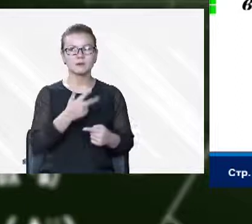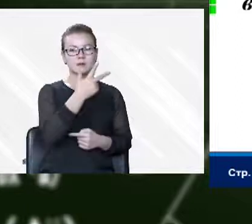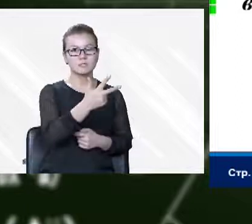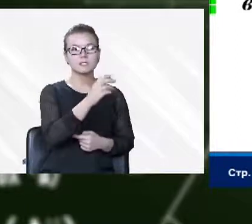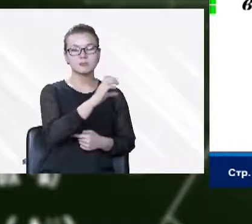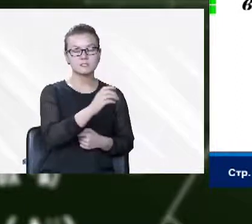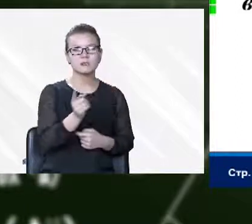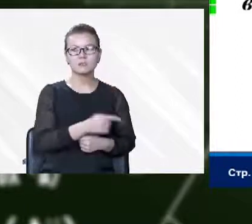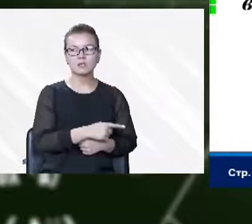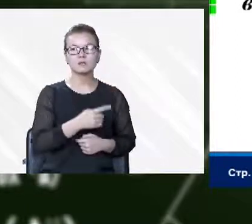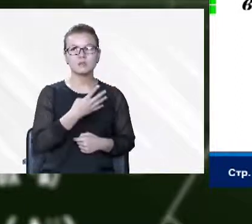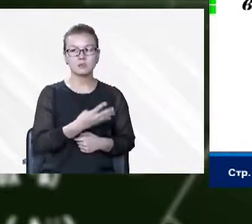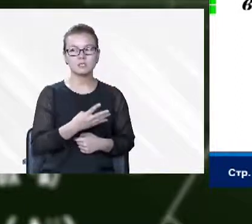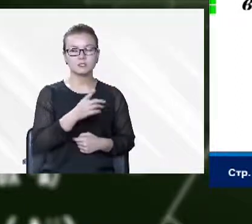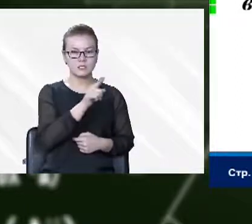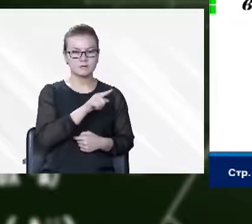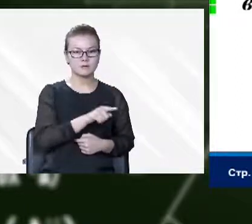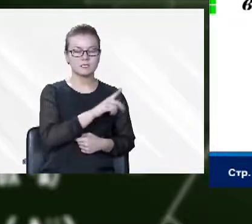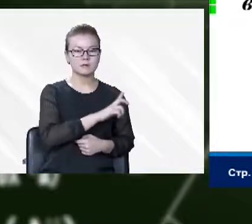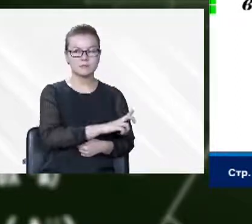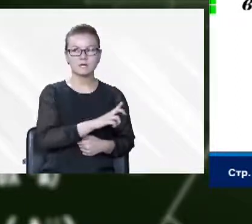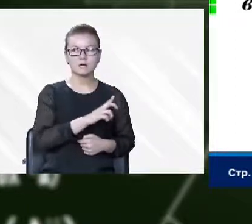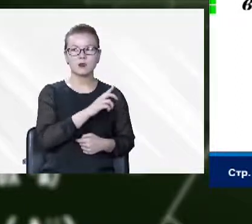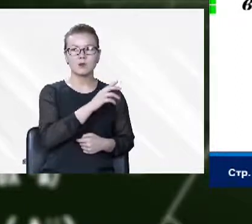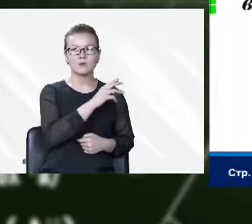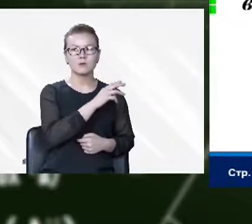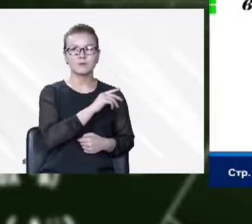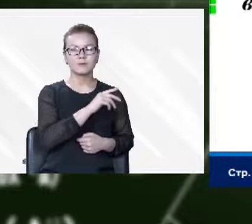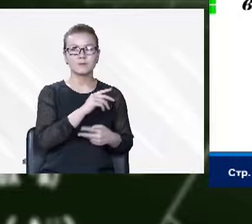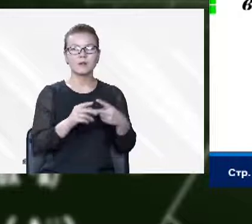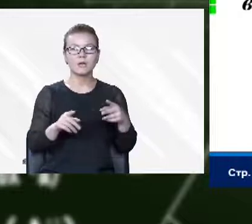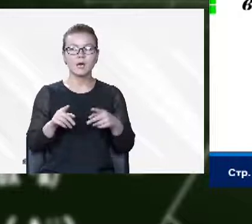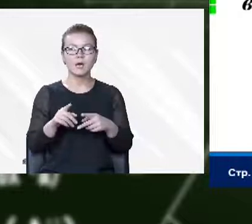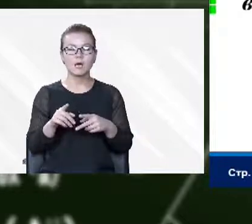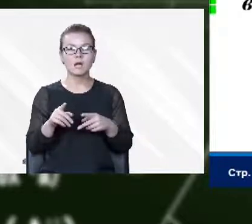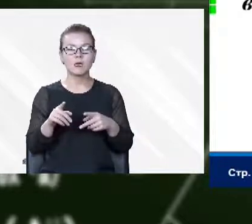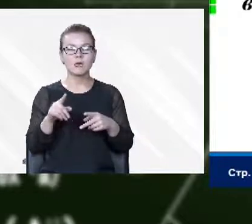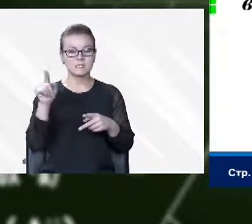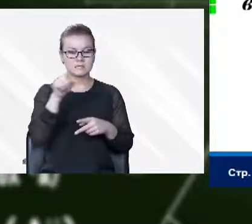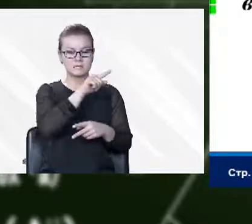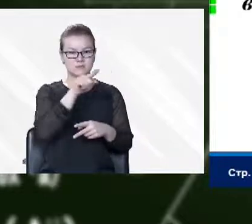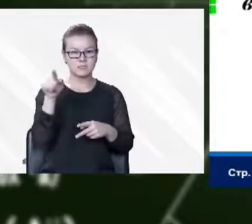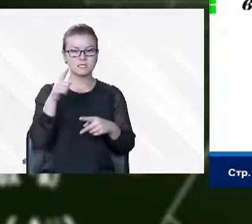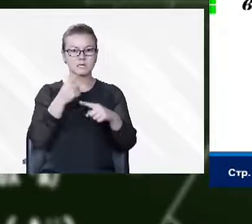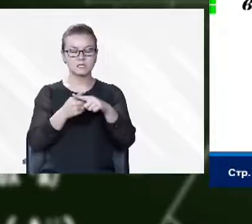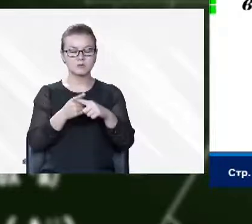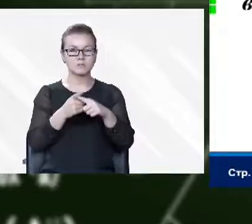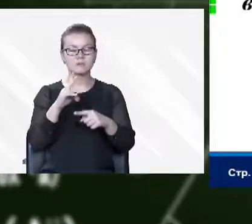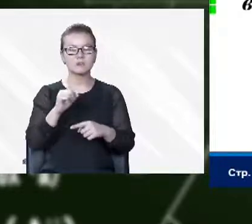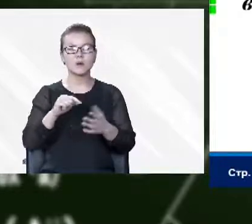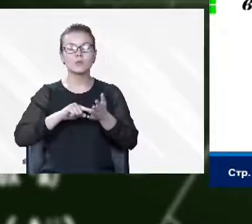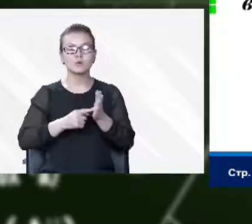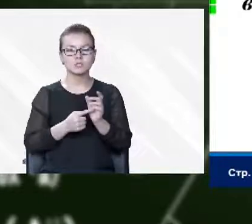деленное на 4а в кубе b, также разложим знаменатели на множители.